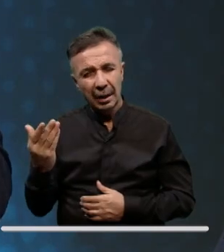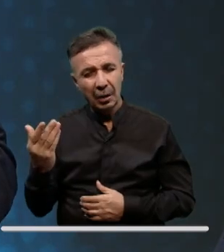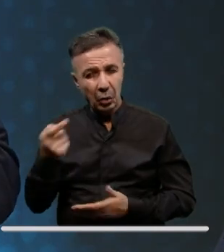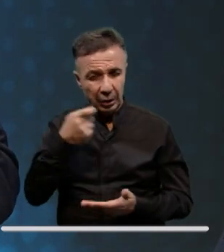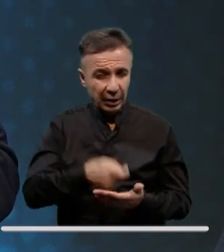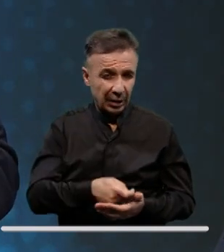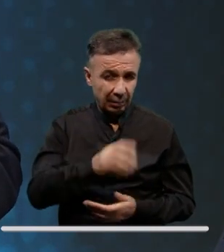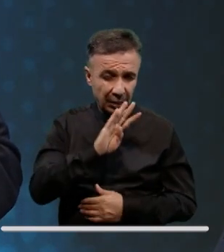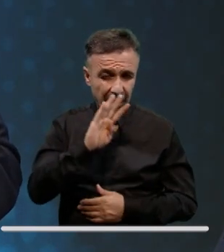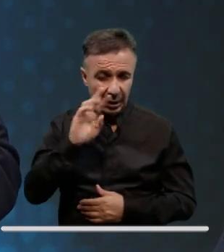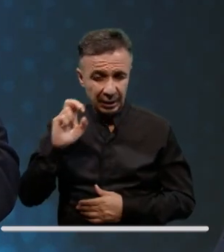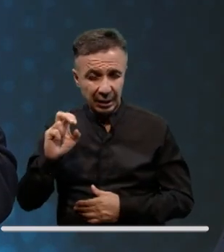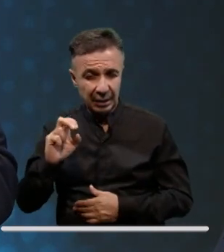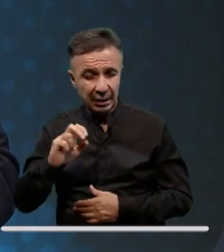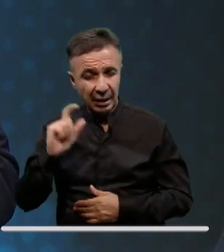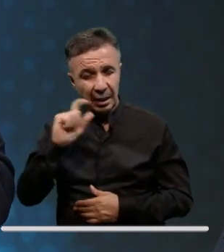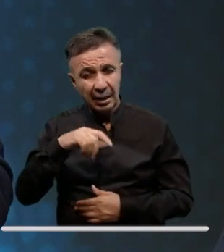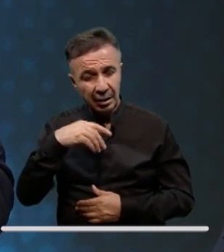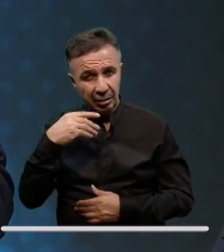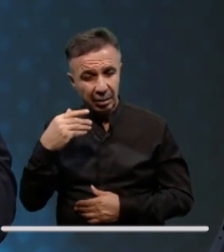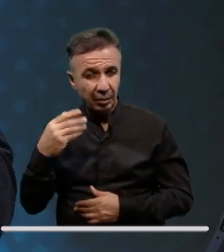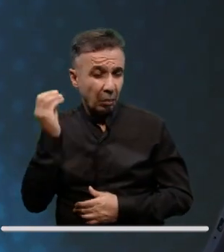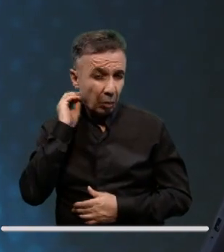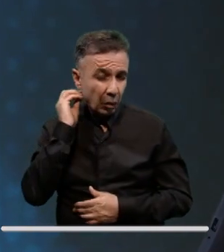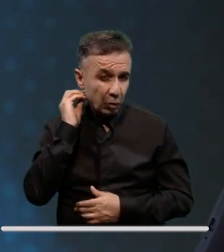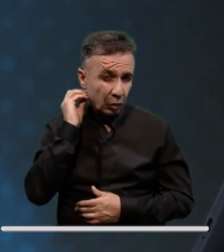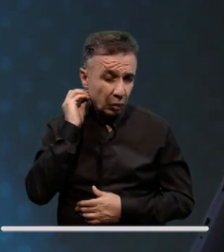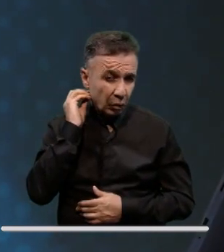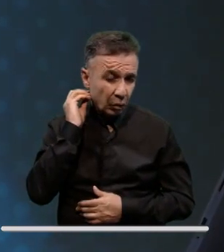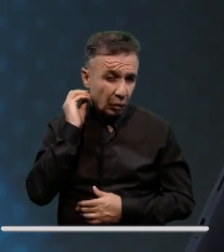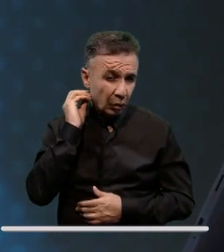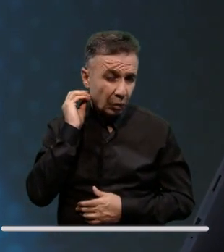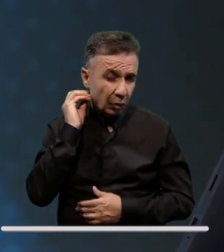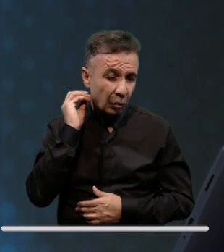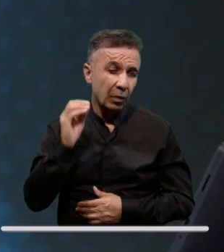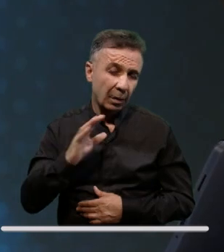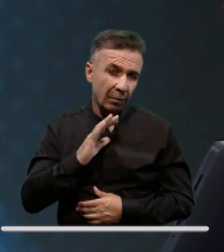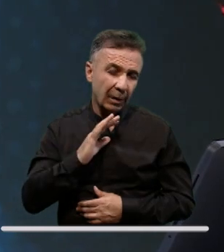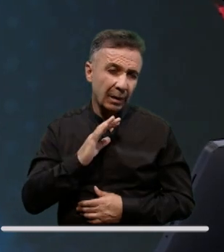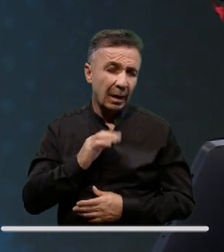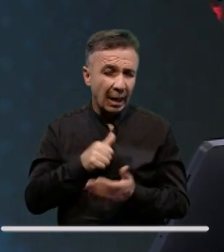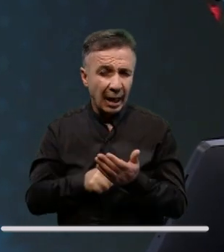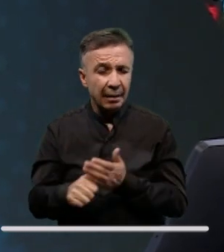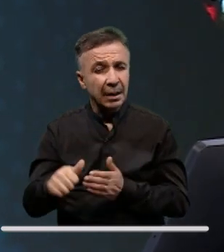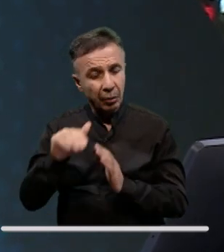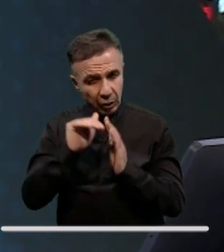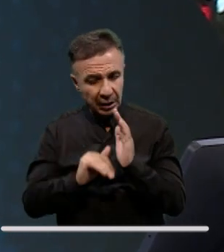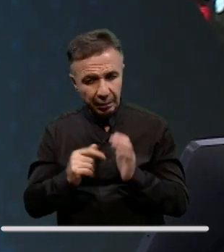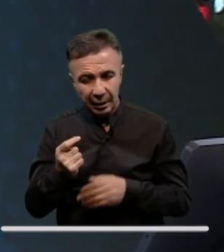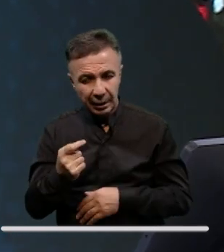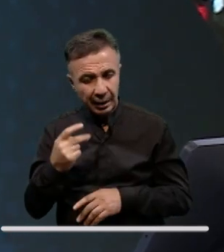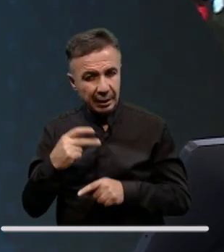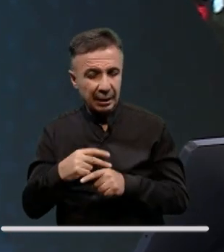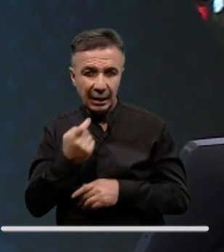sonra vadesi gelmiş o gün 48 aya tekabül ediyor Hepsini mi düşeceğim yoksa zekat yılım içerisindeki yani Tabiri